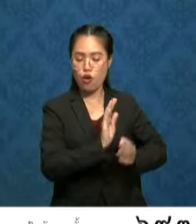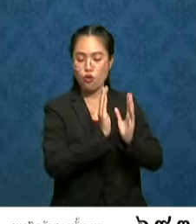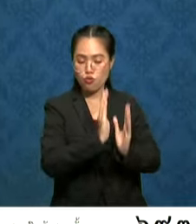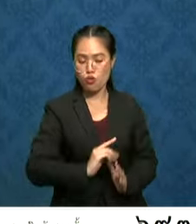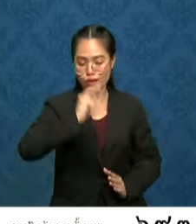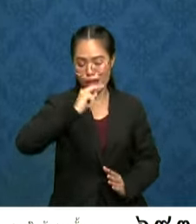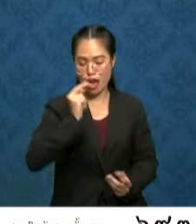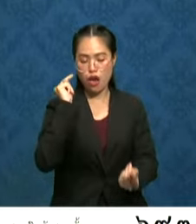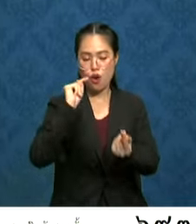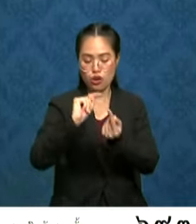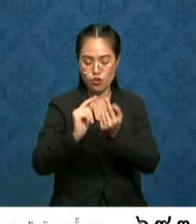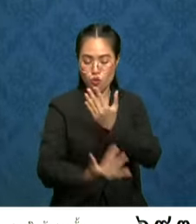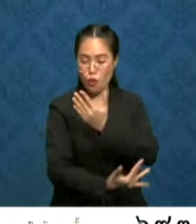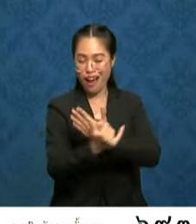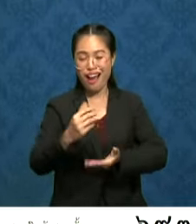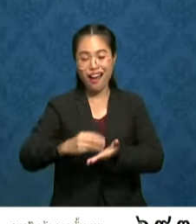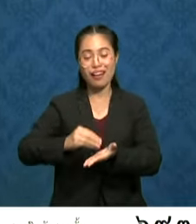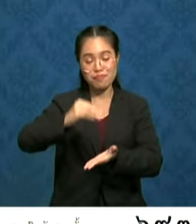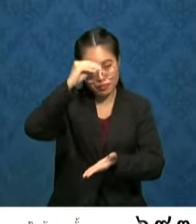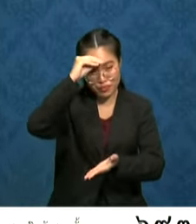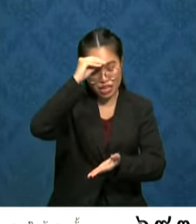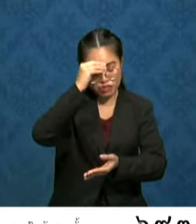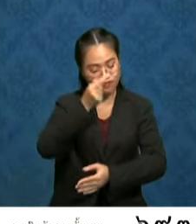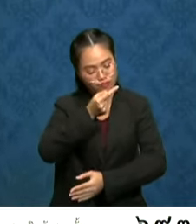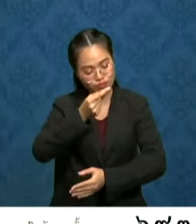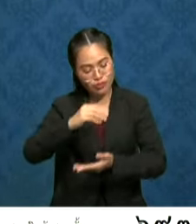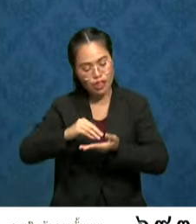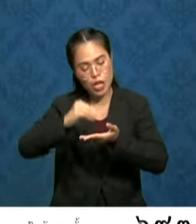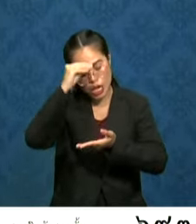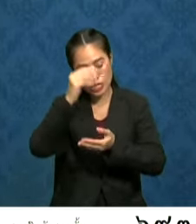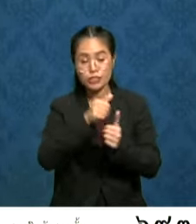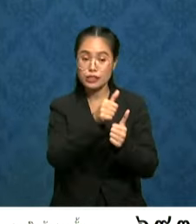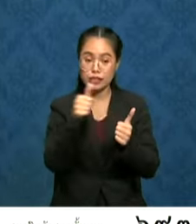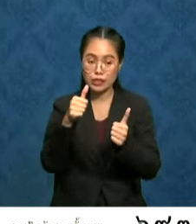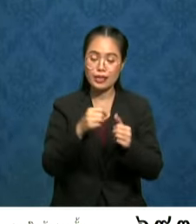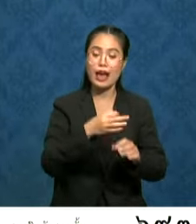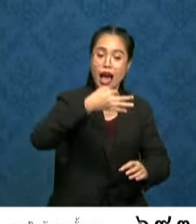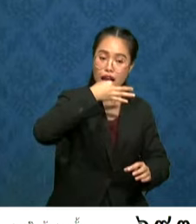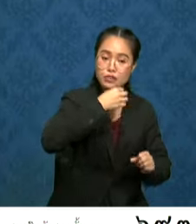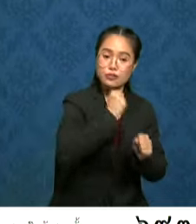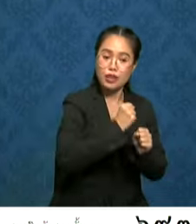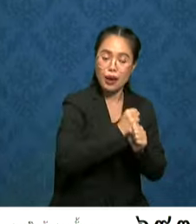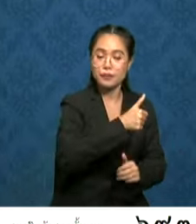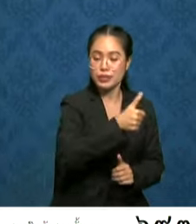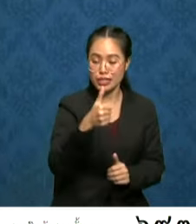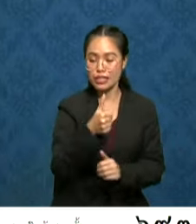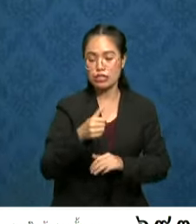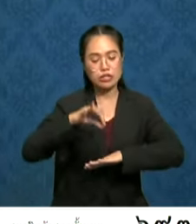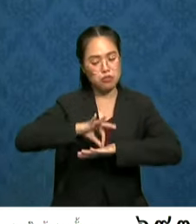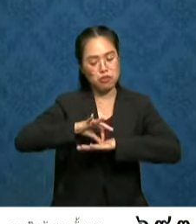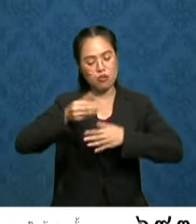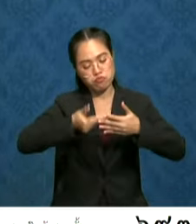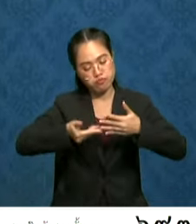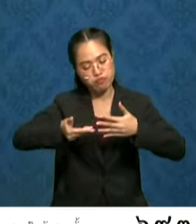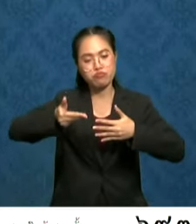ถึงโอกาสการศึกษาดีๆมีงานดีๆทำก้าวหน้าในอาชีพได้เลื่อนตำแหน่งนะคะ